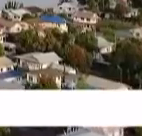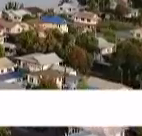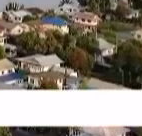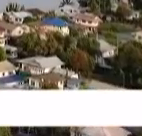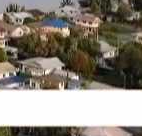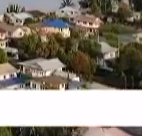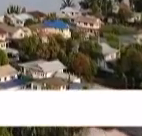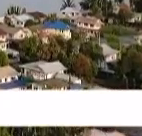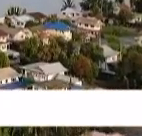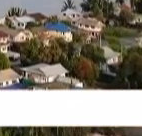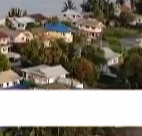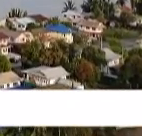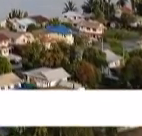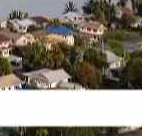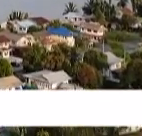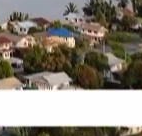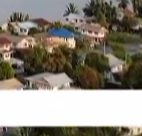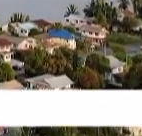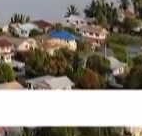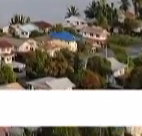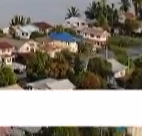membalas jadi serius